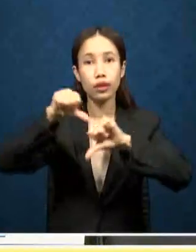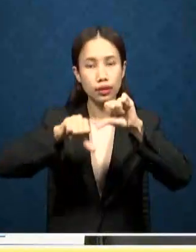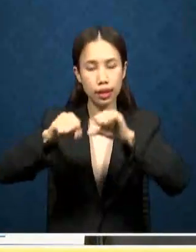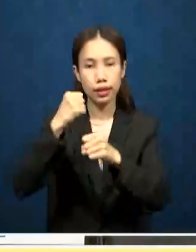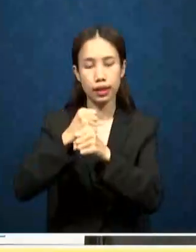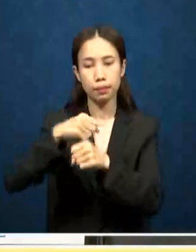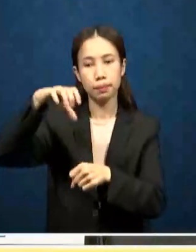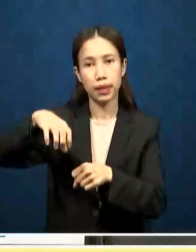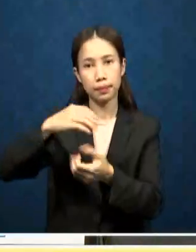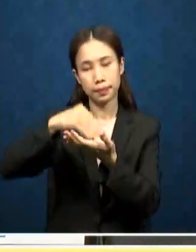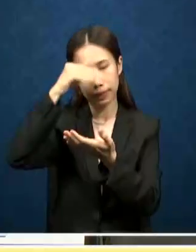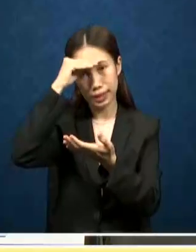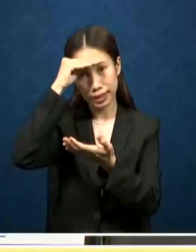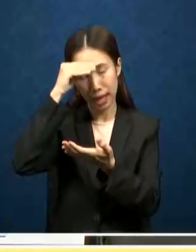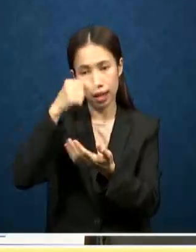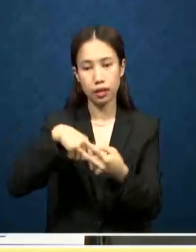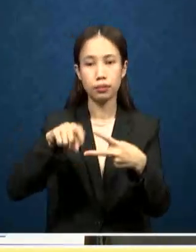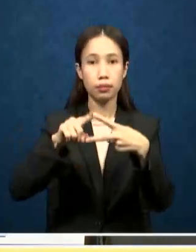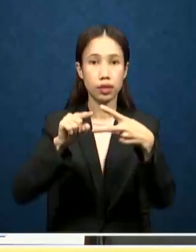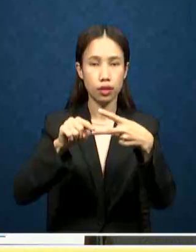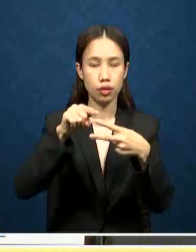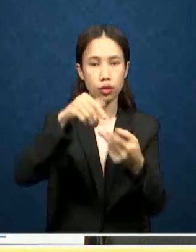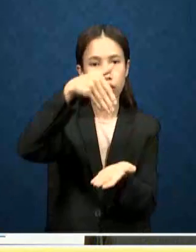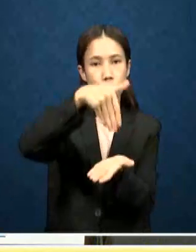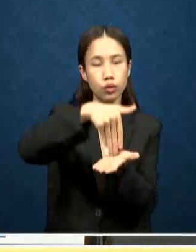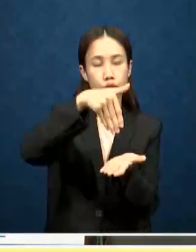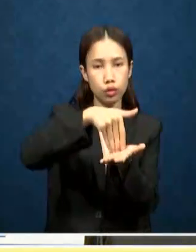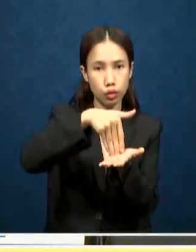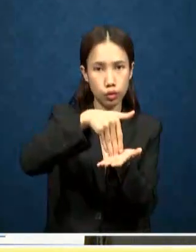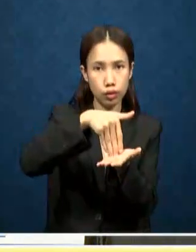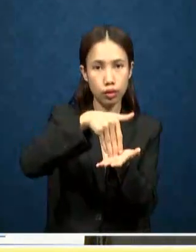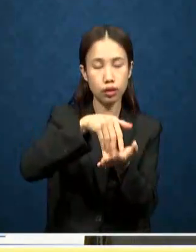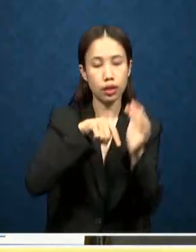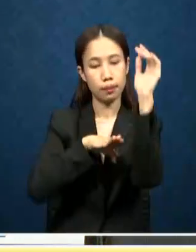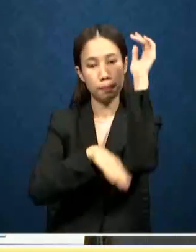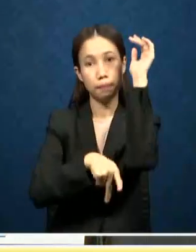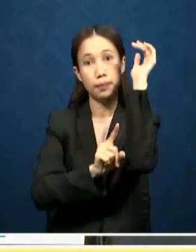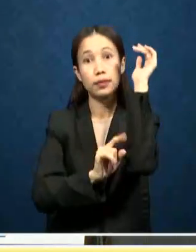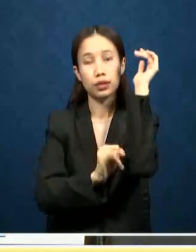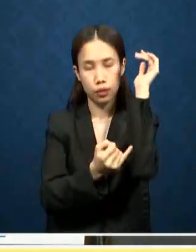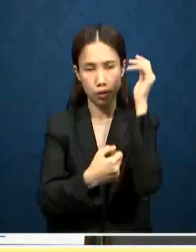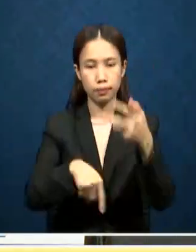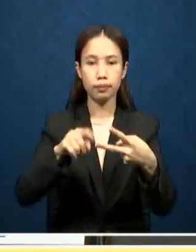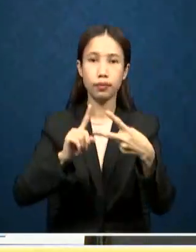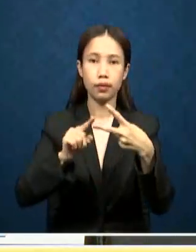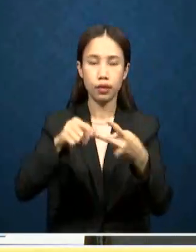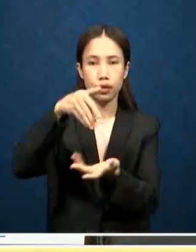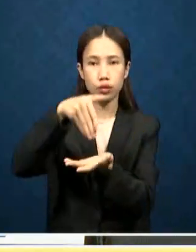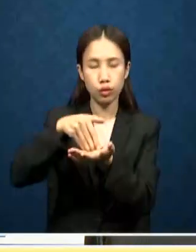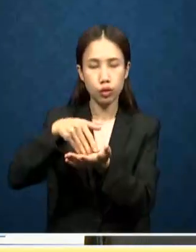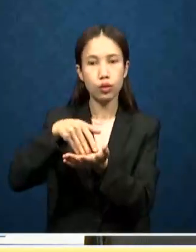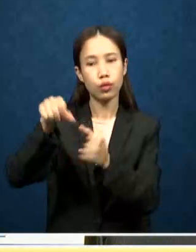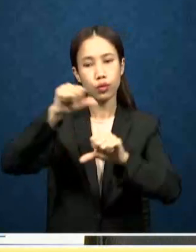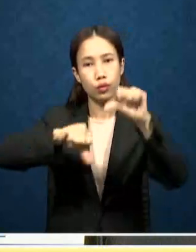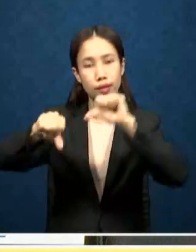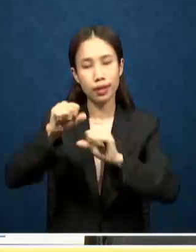ศึกษา 2แห่งคือศูนย์วิทยาศาสตร์พระจอมเกล้านวกจังหวัดประจวบคีรีขันธ์ศูนย์วิทยาศาสตร์และวัฒนธรรม